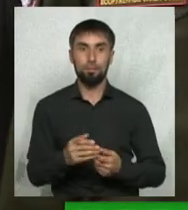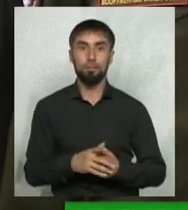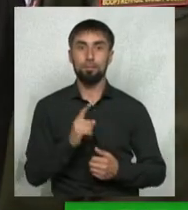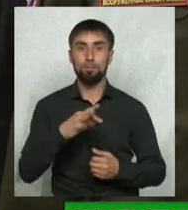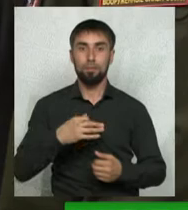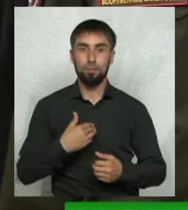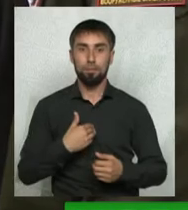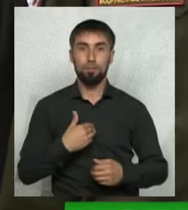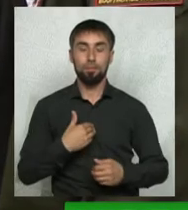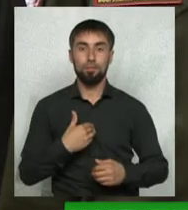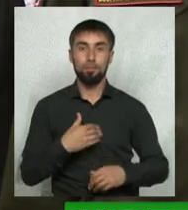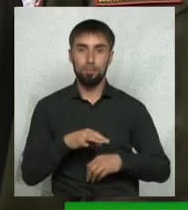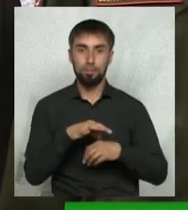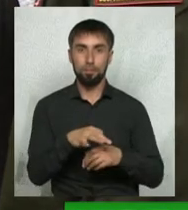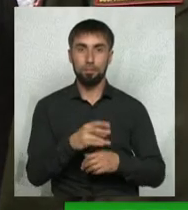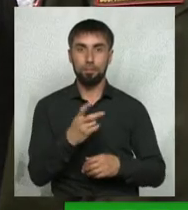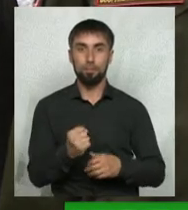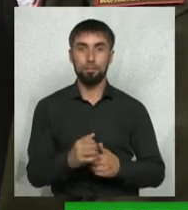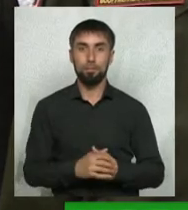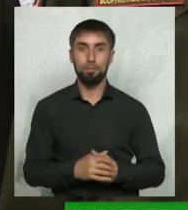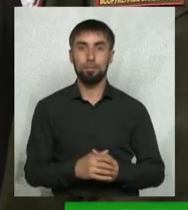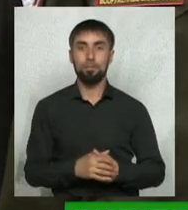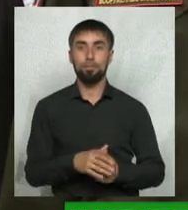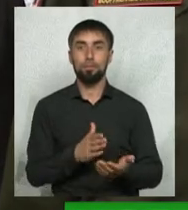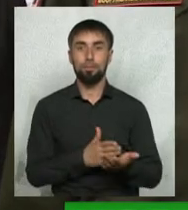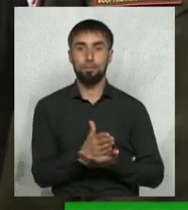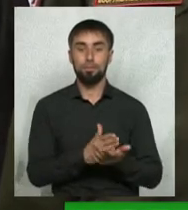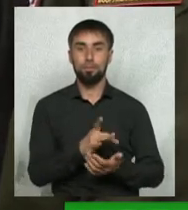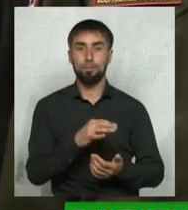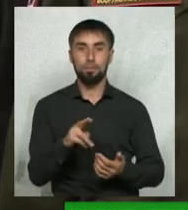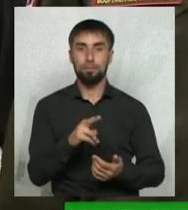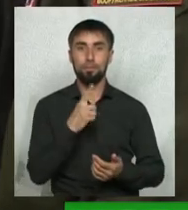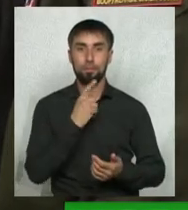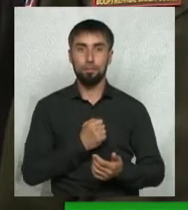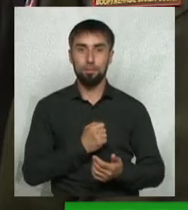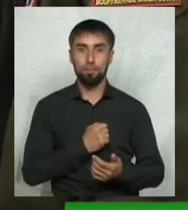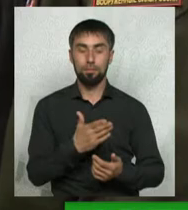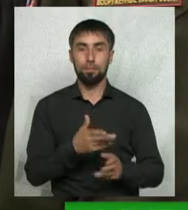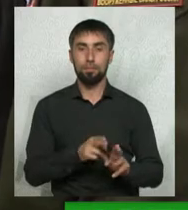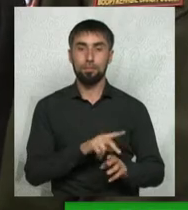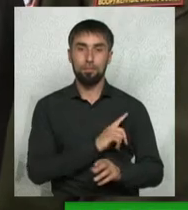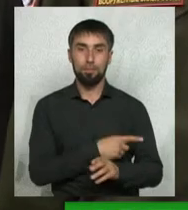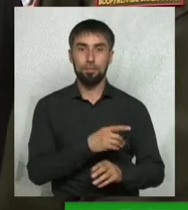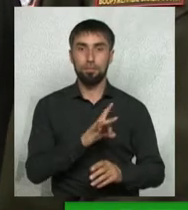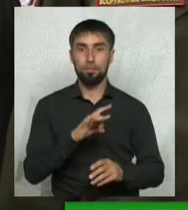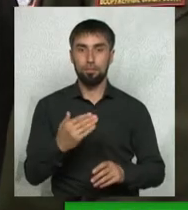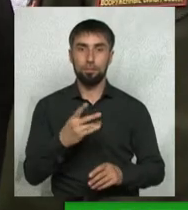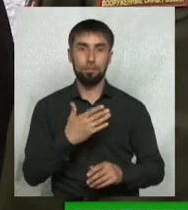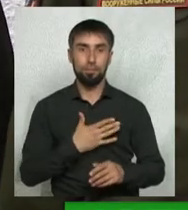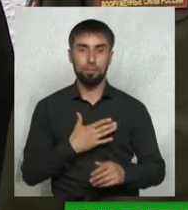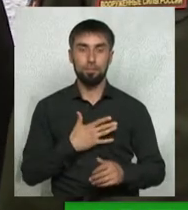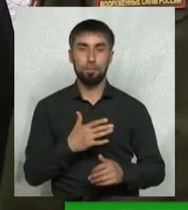мы провожаем на службу в рядах вооруженных сил Российской Федерации